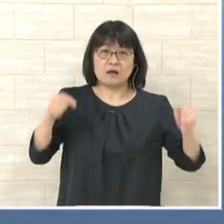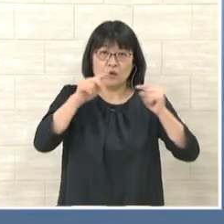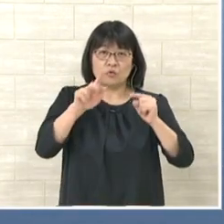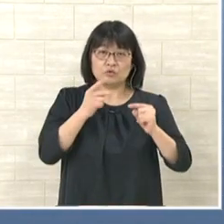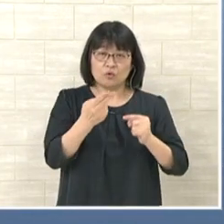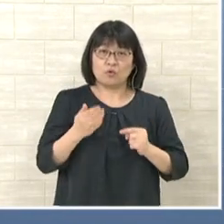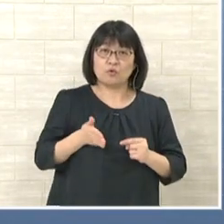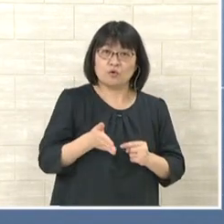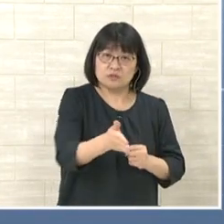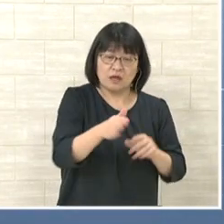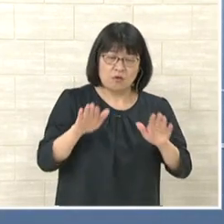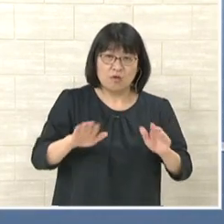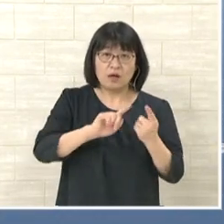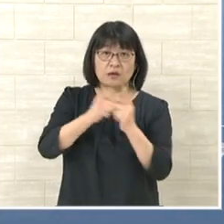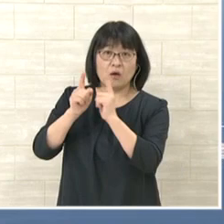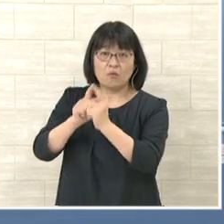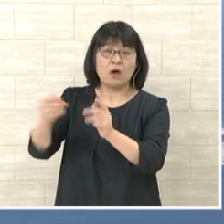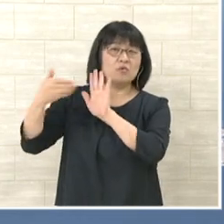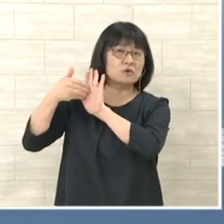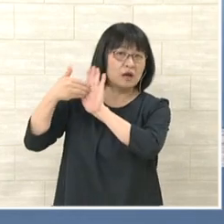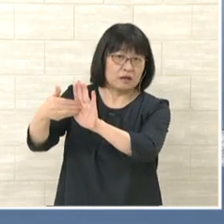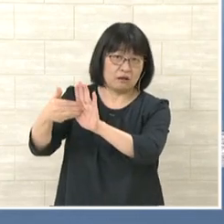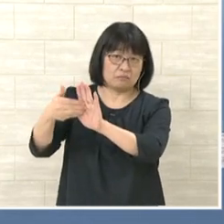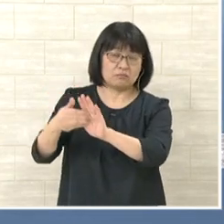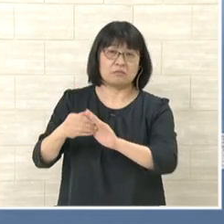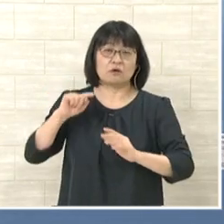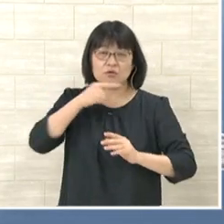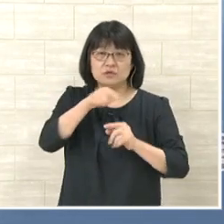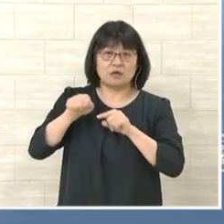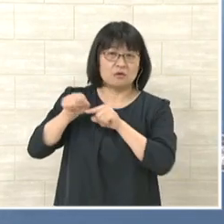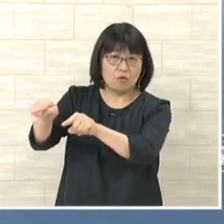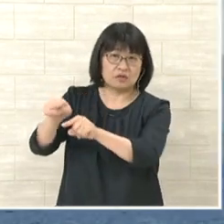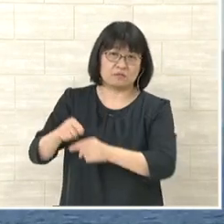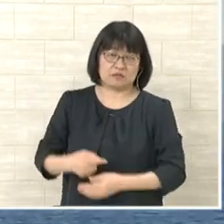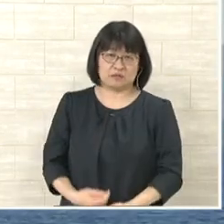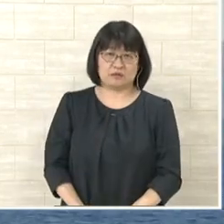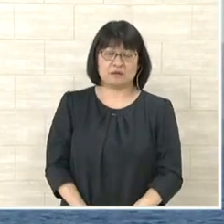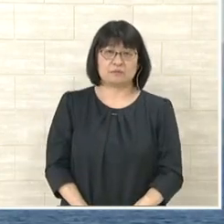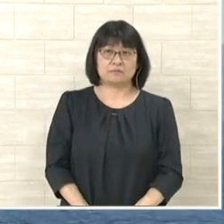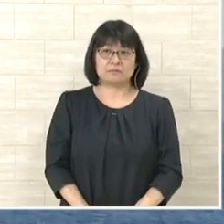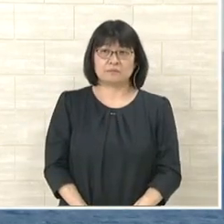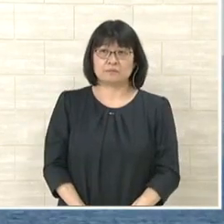府は外交ルートを通じて今回の対応は受け入れられないとロシアに抗議しました。